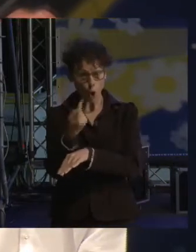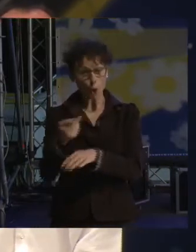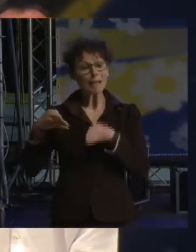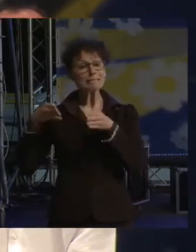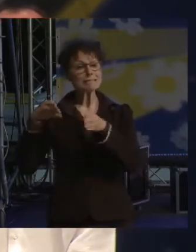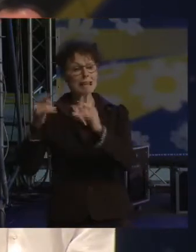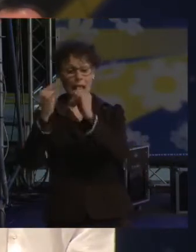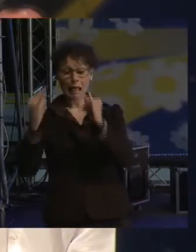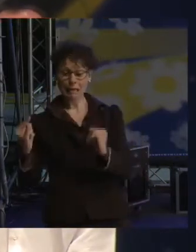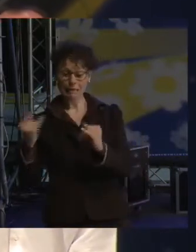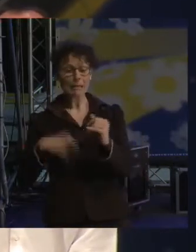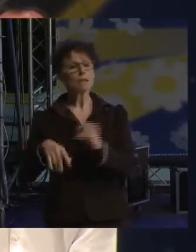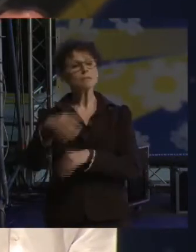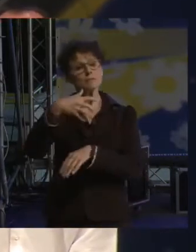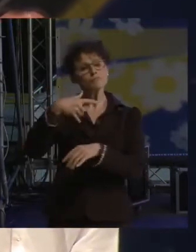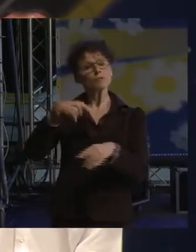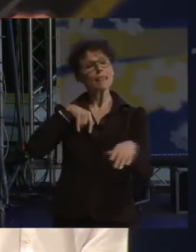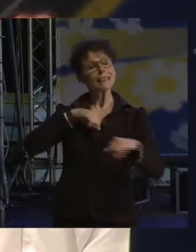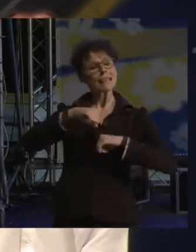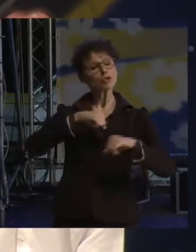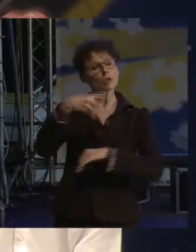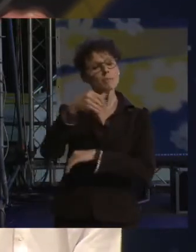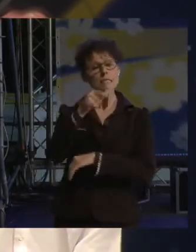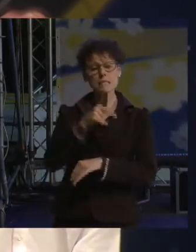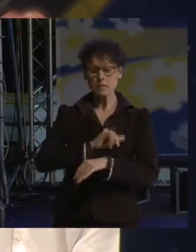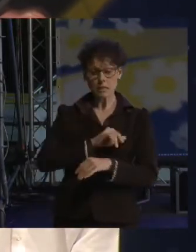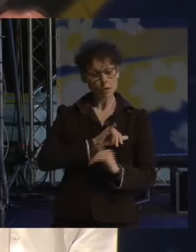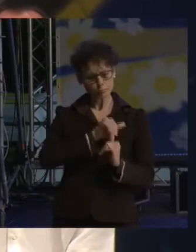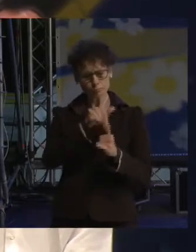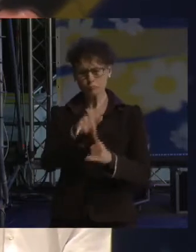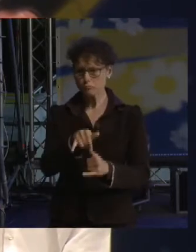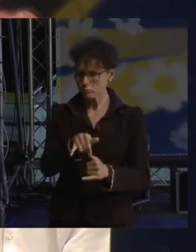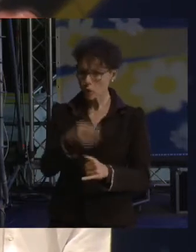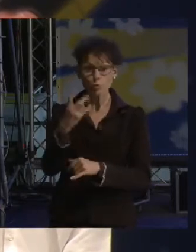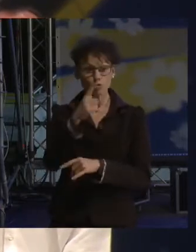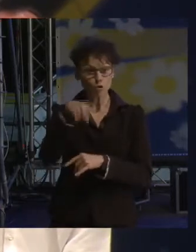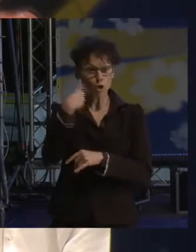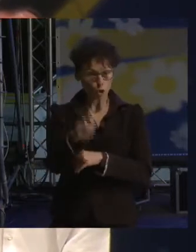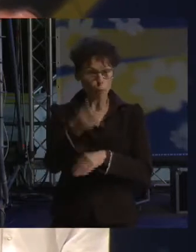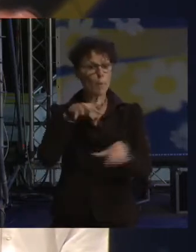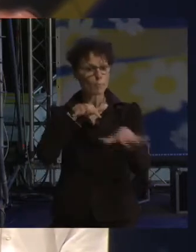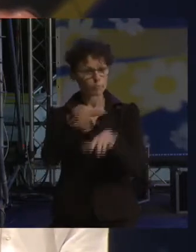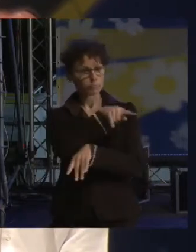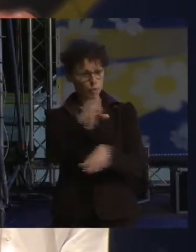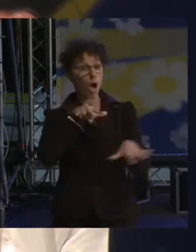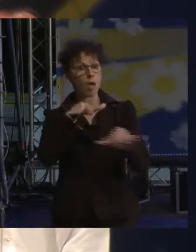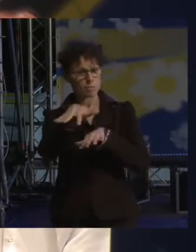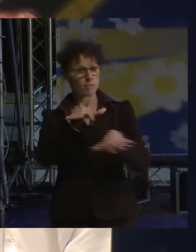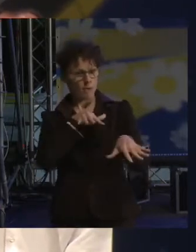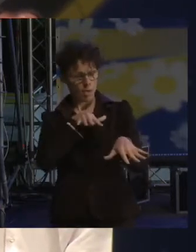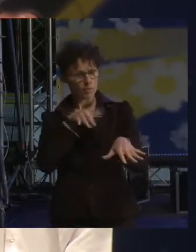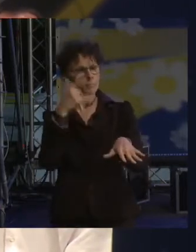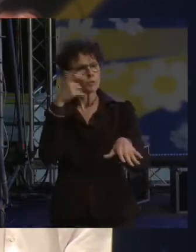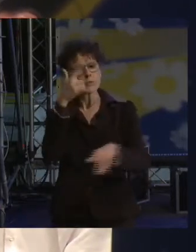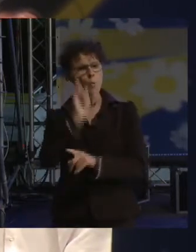dirigente del mise e sceso e dopo due giorni si sono attivati sapete perché questo quando siamo entrati in parlamento ci